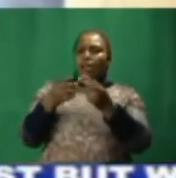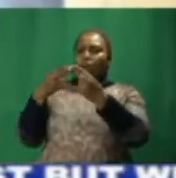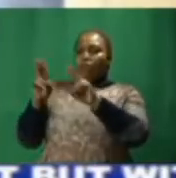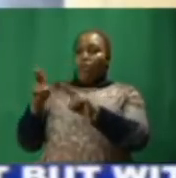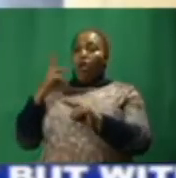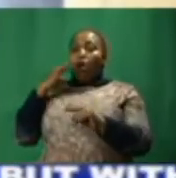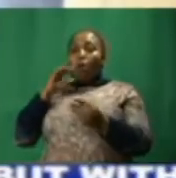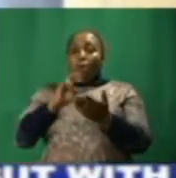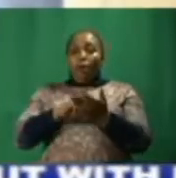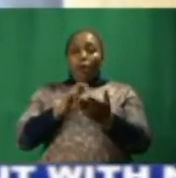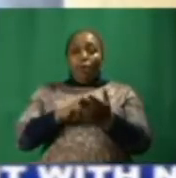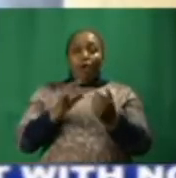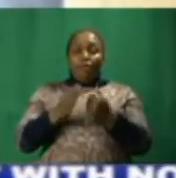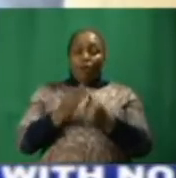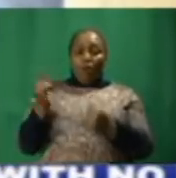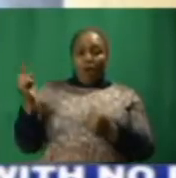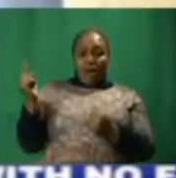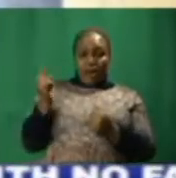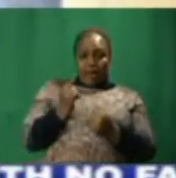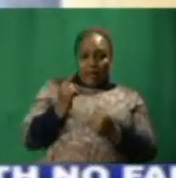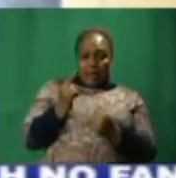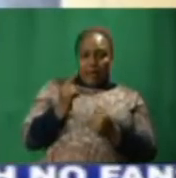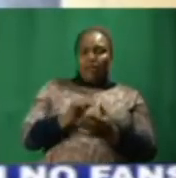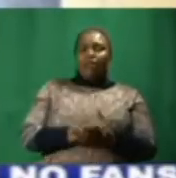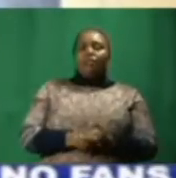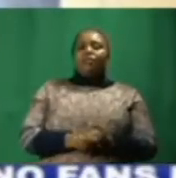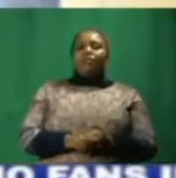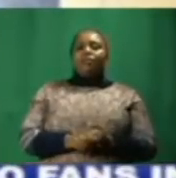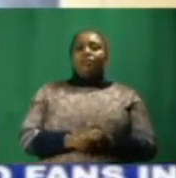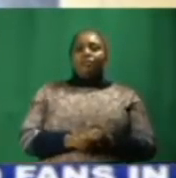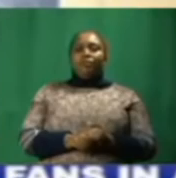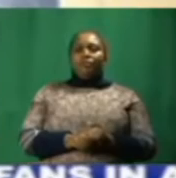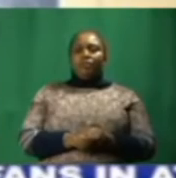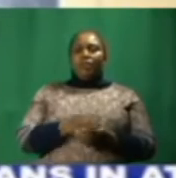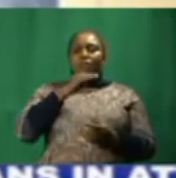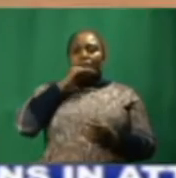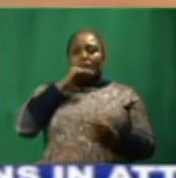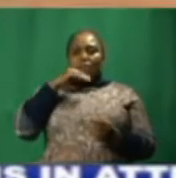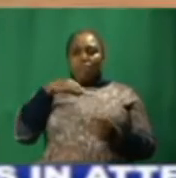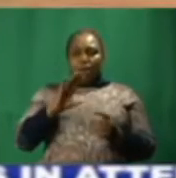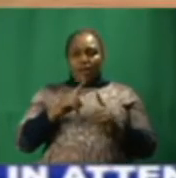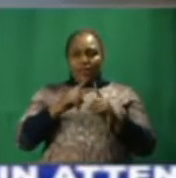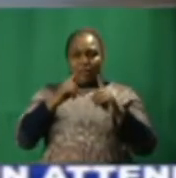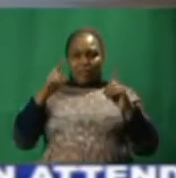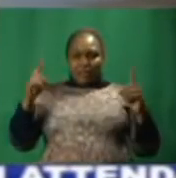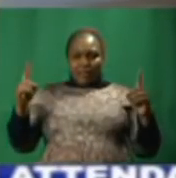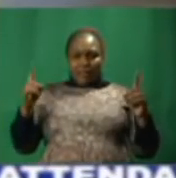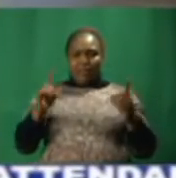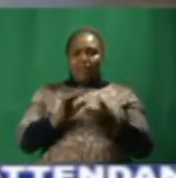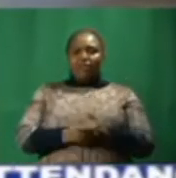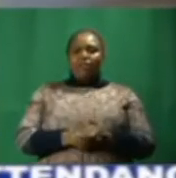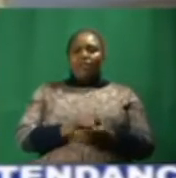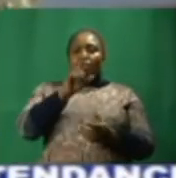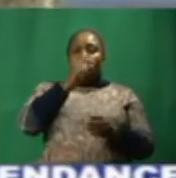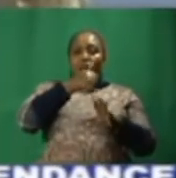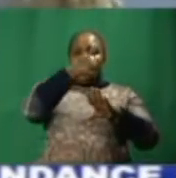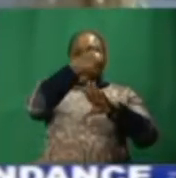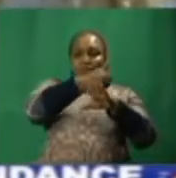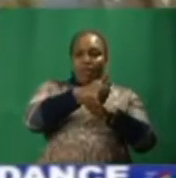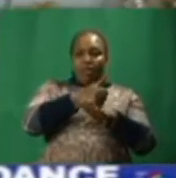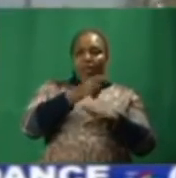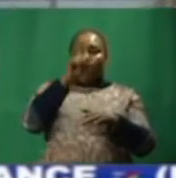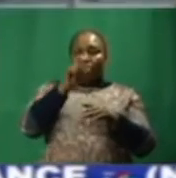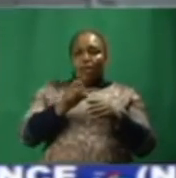kungena, kufuna ukuthi babe solo bachelelene ngalendlela. Sihlalo welibandla lemasonto